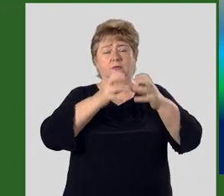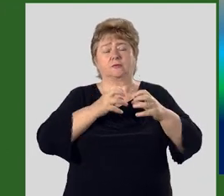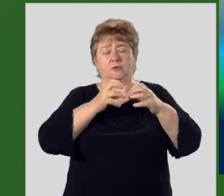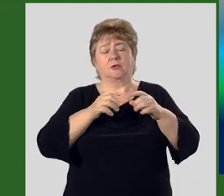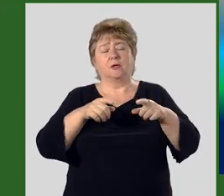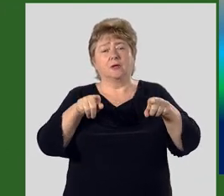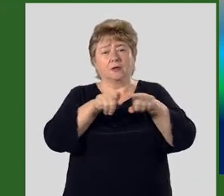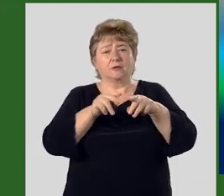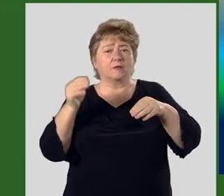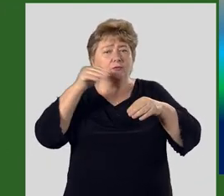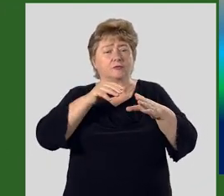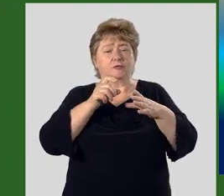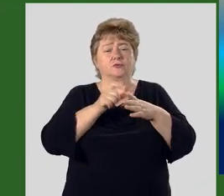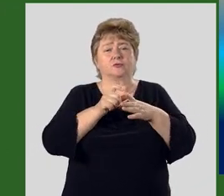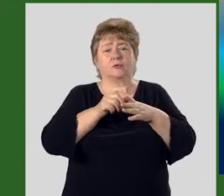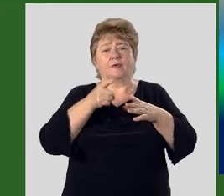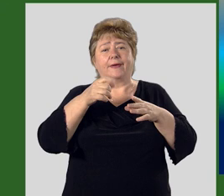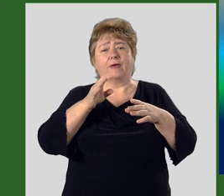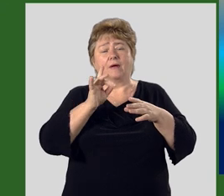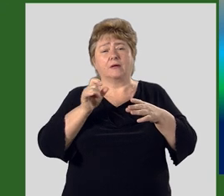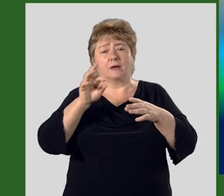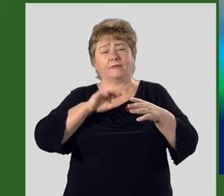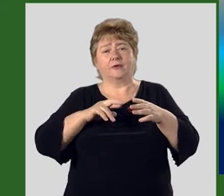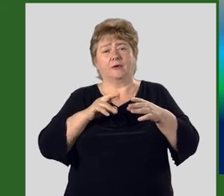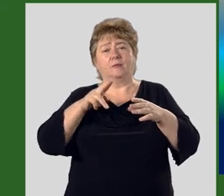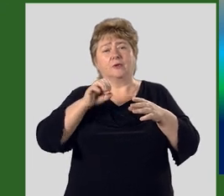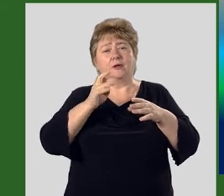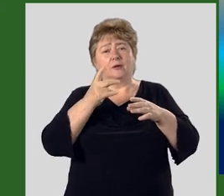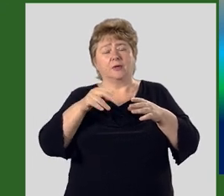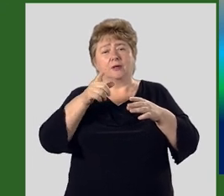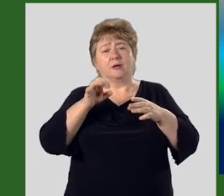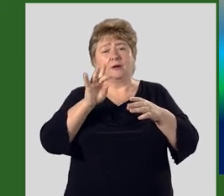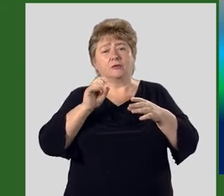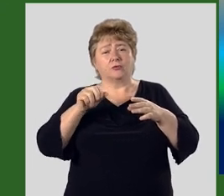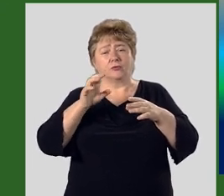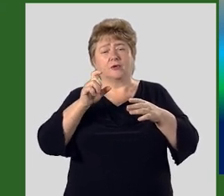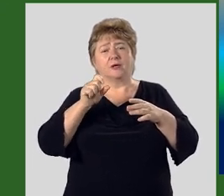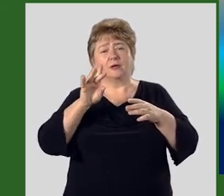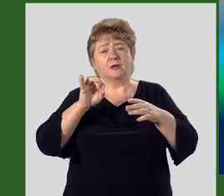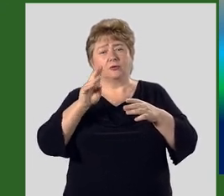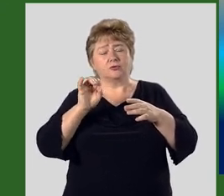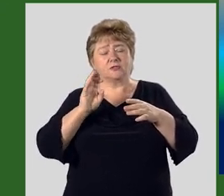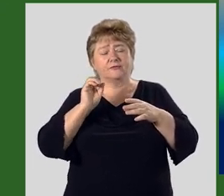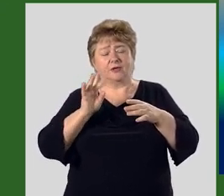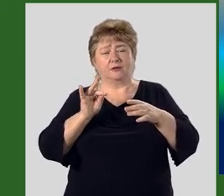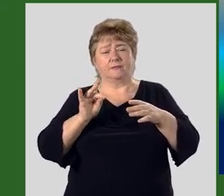а также ввел термин «география»? Птолемей, Геродот, Эратосфен.